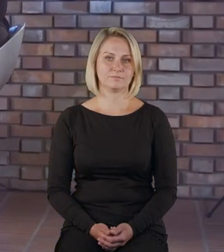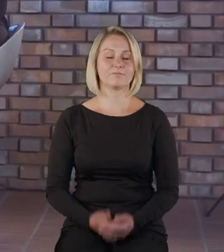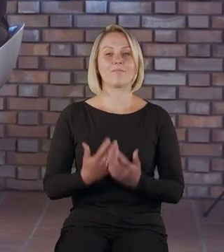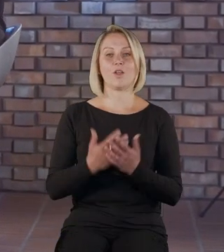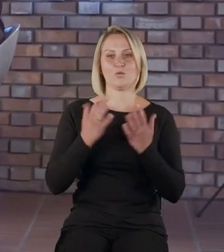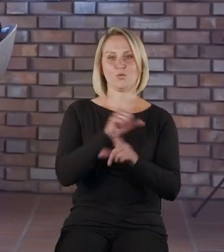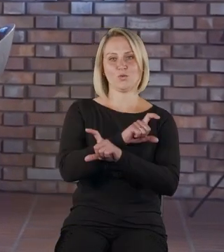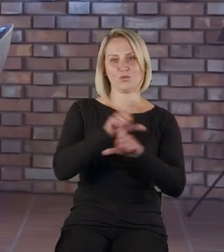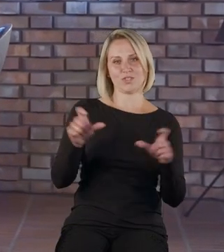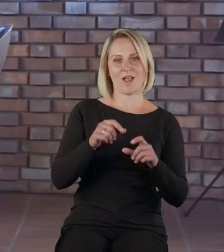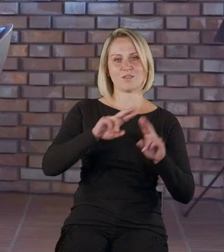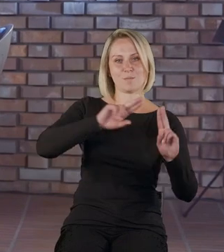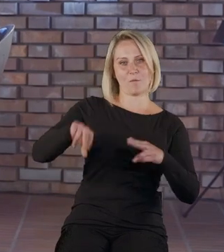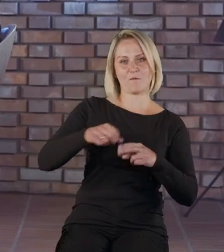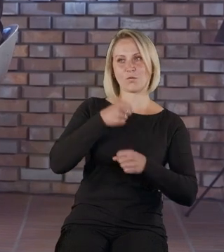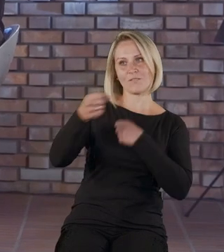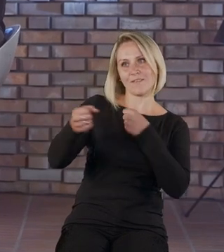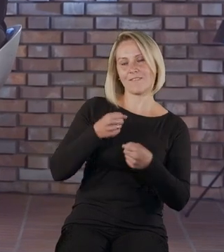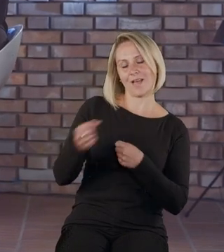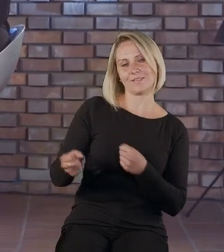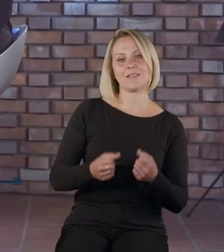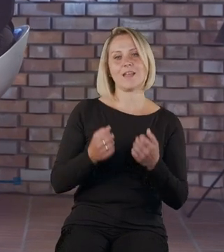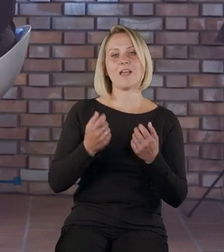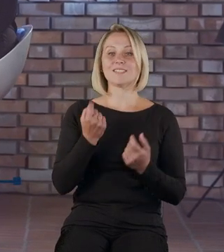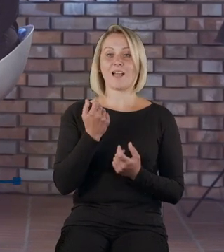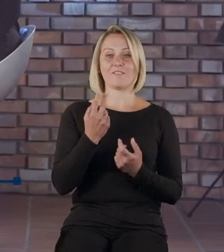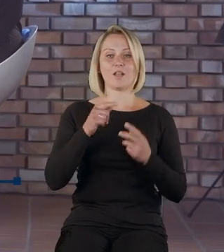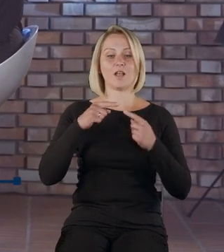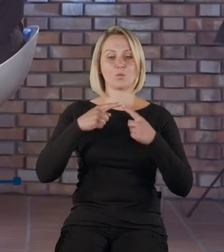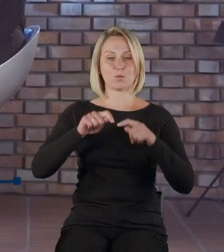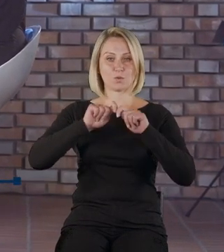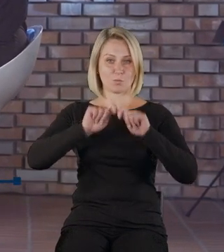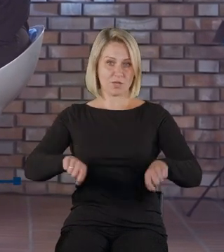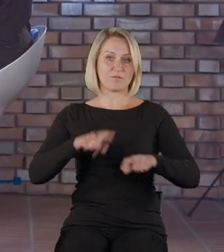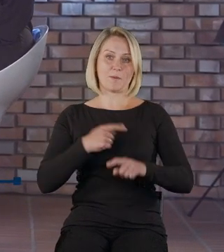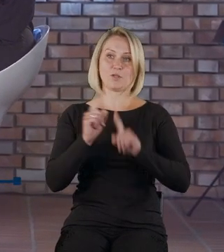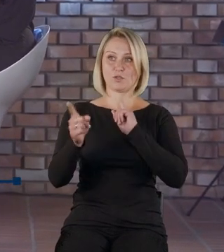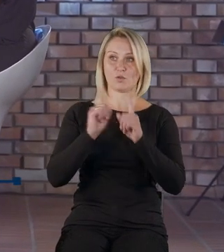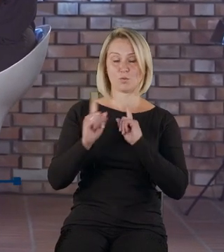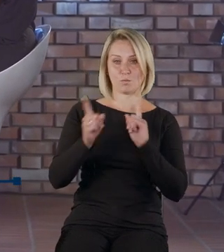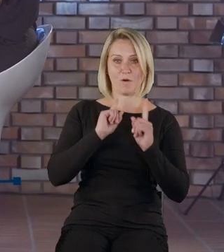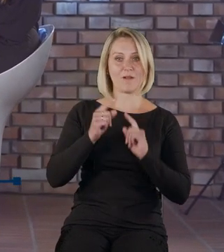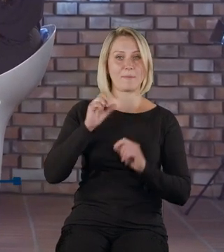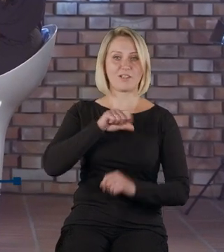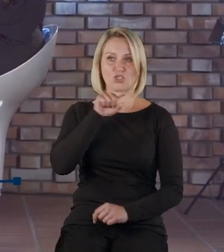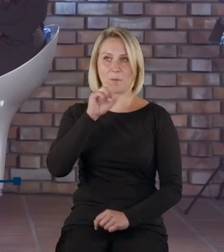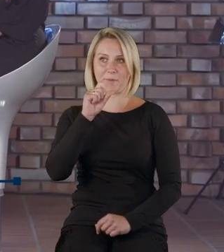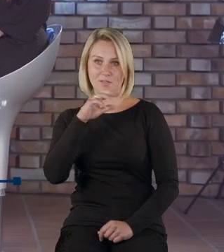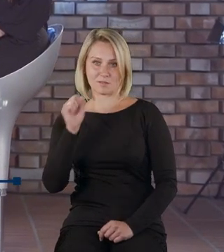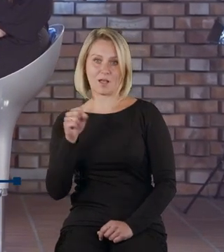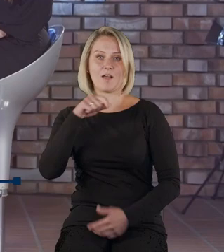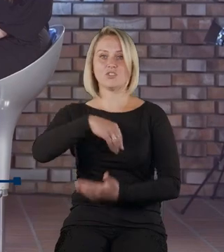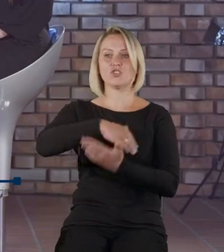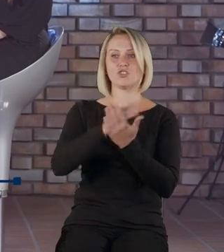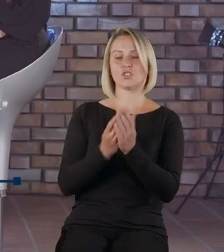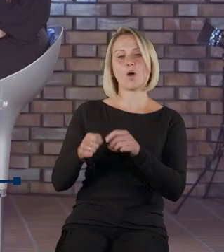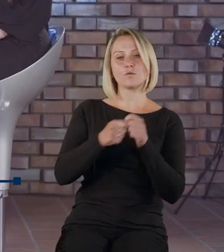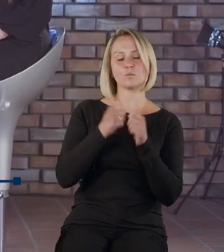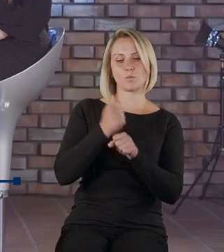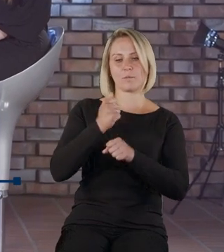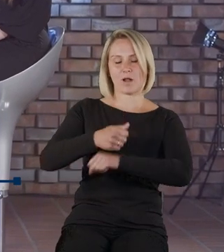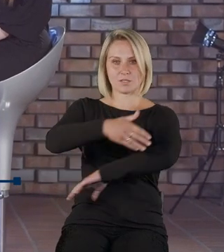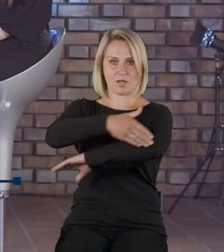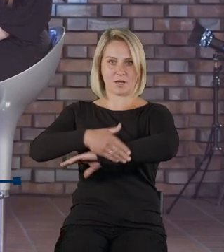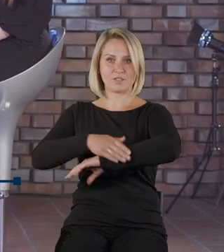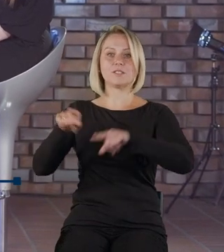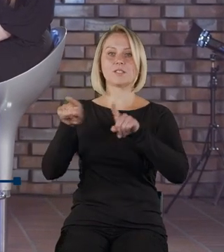Pora jednak wrócić do wywiadów. Już za chwilę, po krótkiej przerwie, będziecie mogli obejrzeć rozmowę z panią Martą Żebracką z działu współpracy z zagranicą i